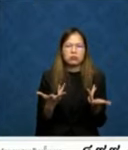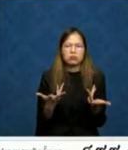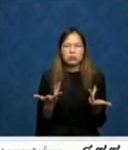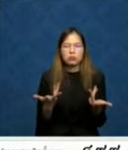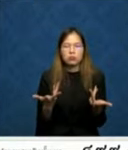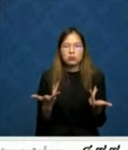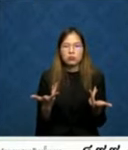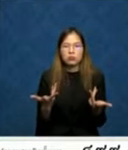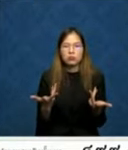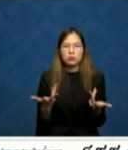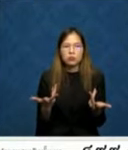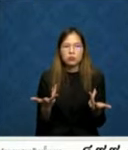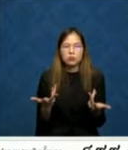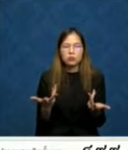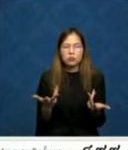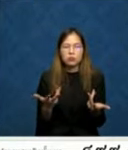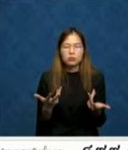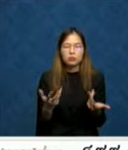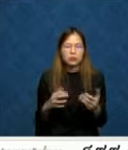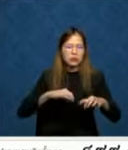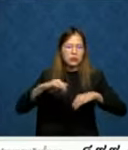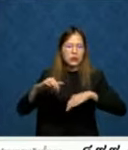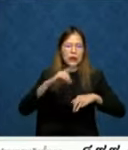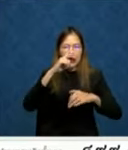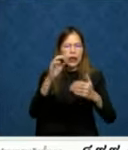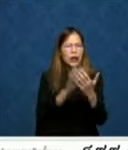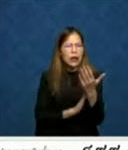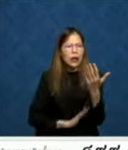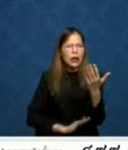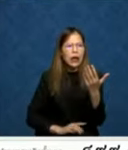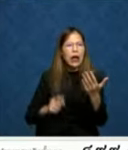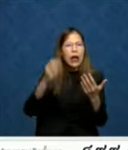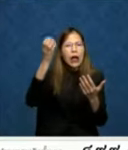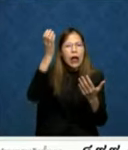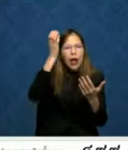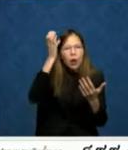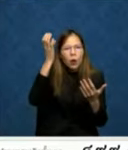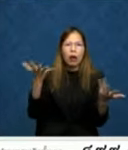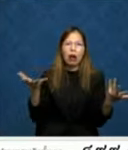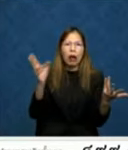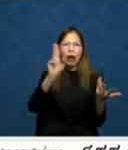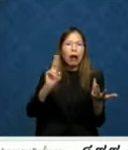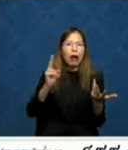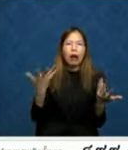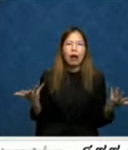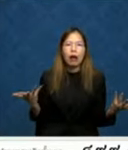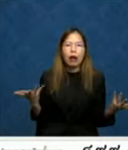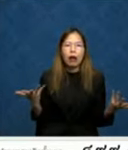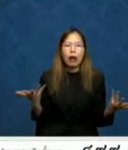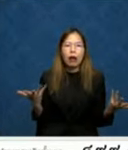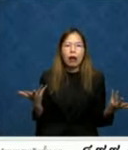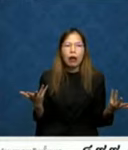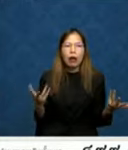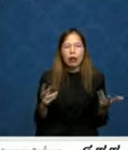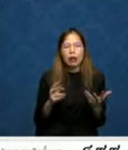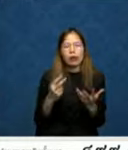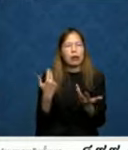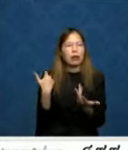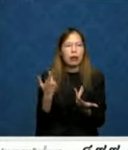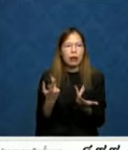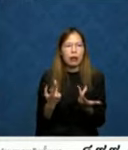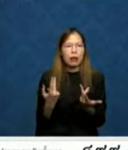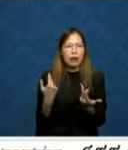ครับเราจะบริหารประเทศกันแบบนี้เหรอครับไม่ต้องใช้สมองเลยนะครับท่านแก้แต่นิยามท่านก็สามารถลด